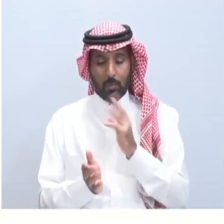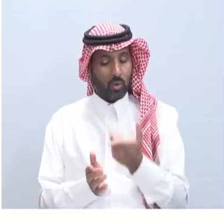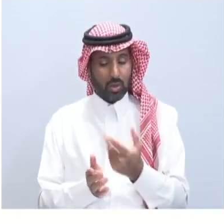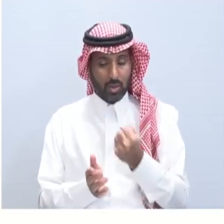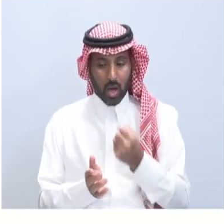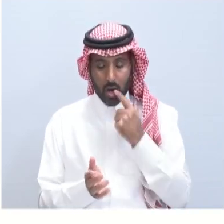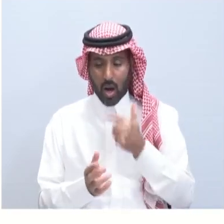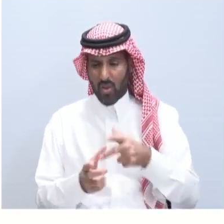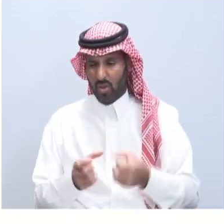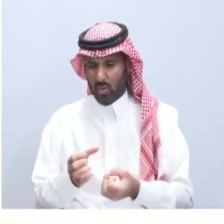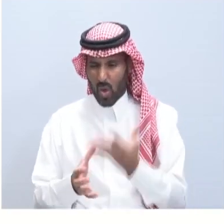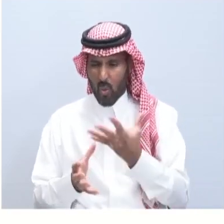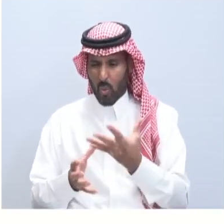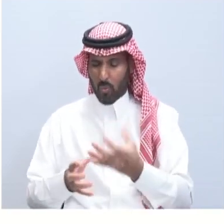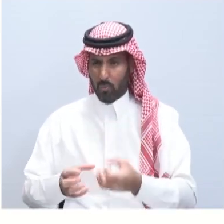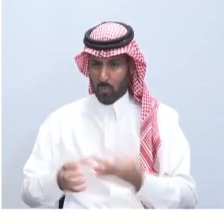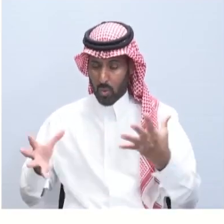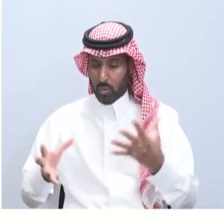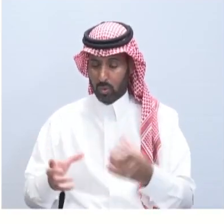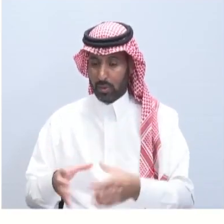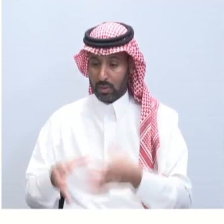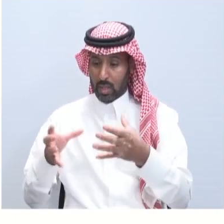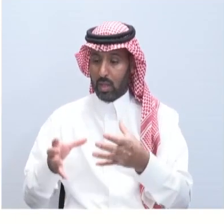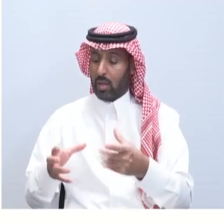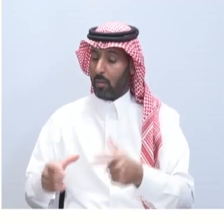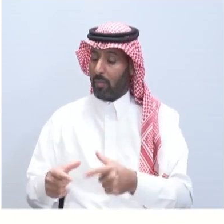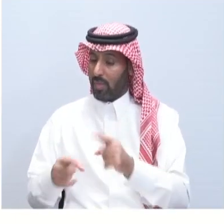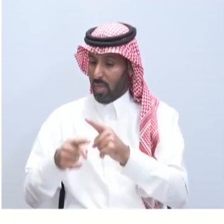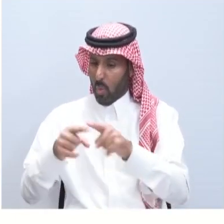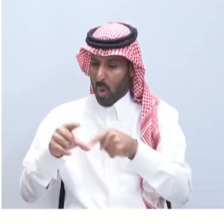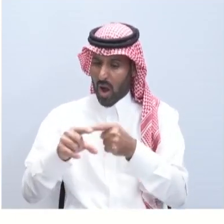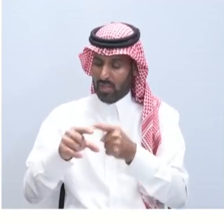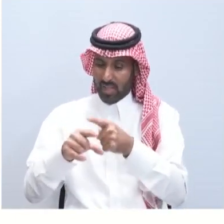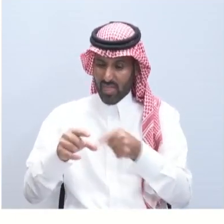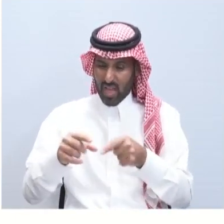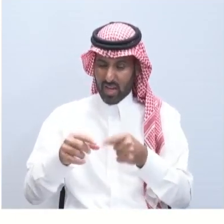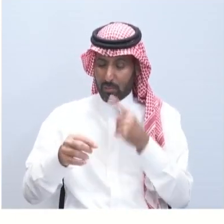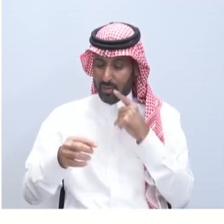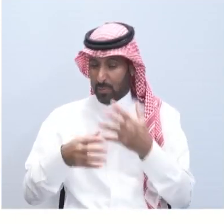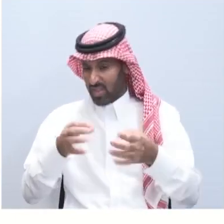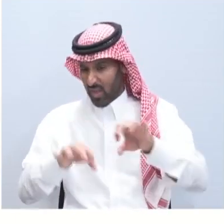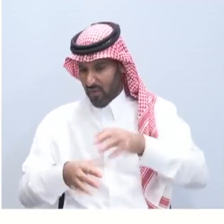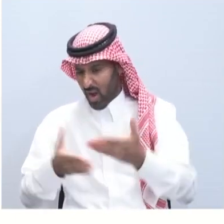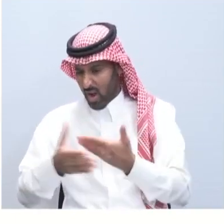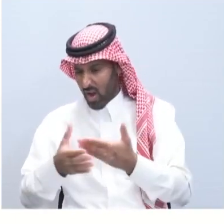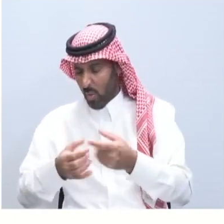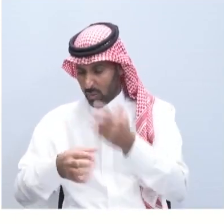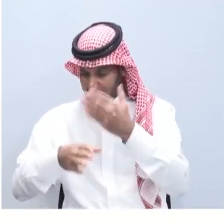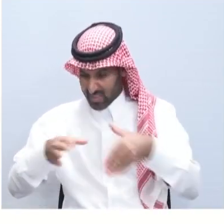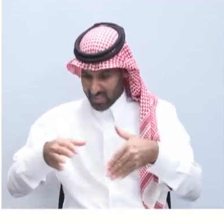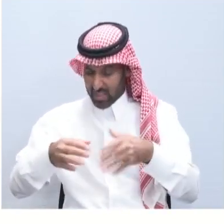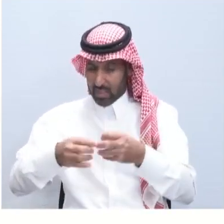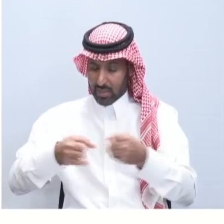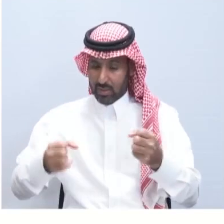النوويه تعرفنا على الطاقه النوويه بانها هي الطاقه المنبعثه من نواه الذره نتيجه للتفاعل النووي الذي يحدث من الانشطار او